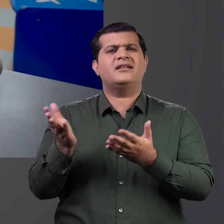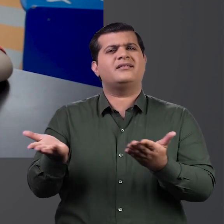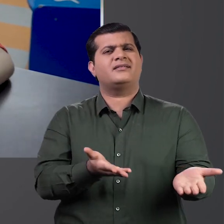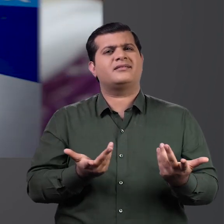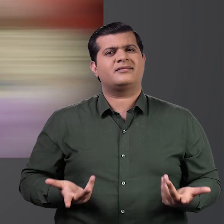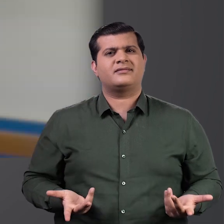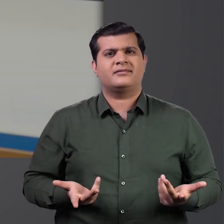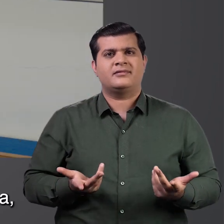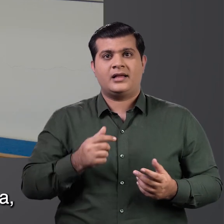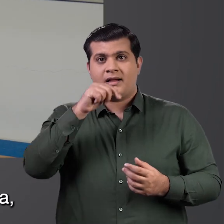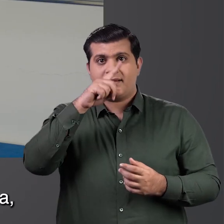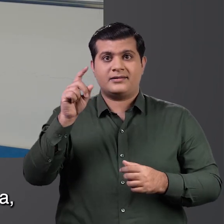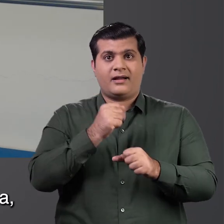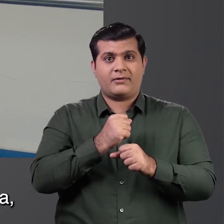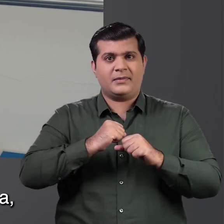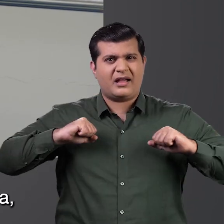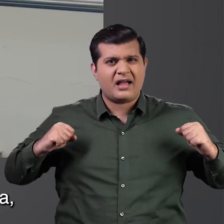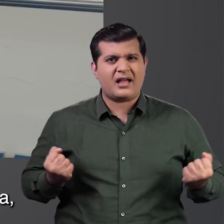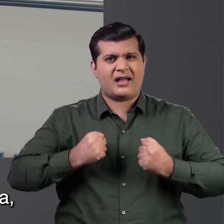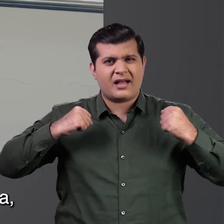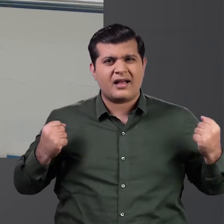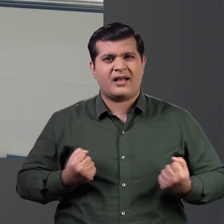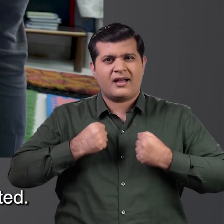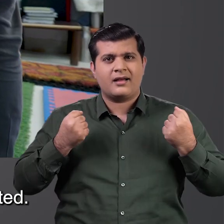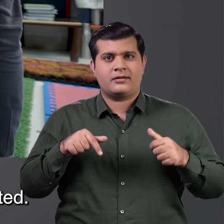है। भारत सरकार के अथक